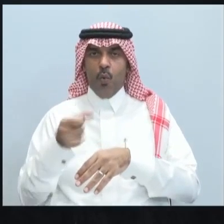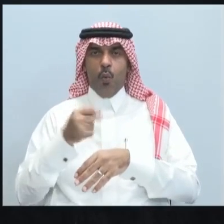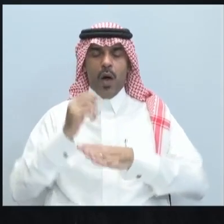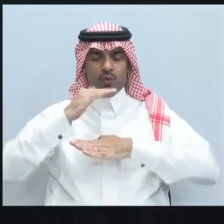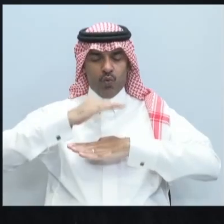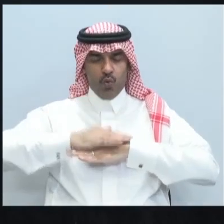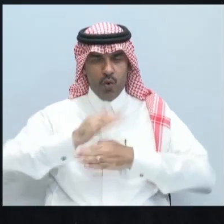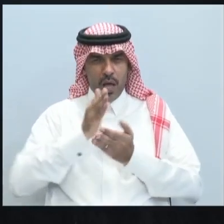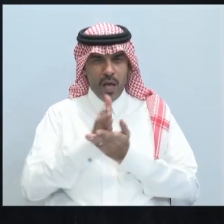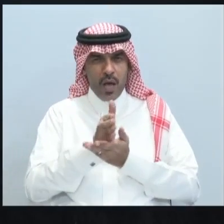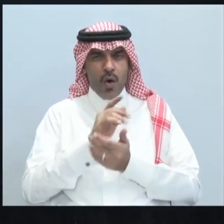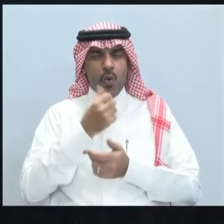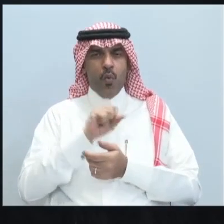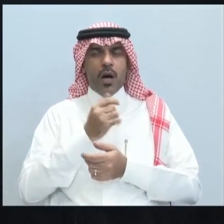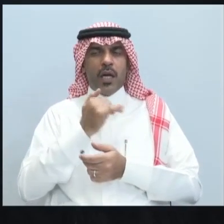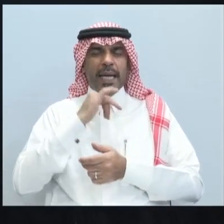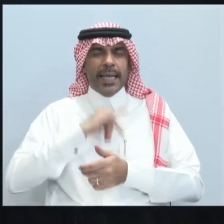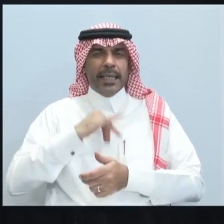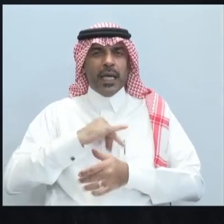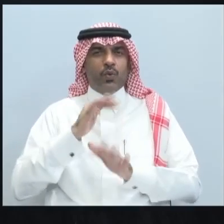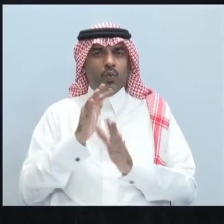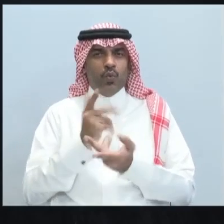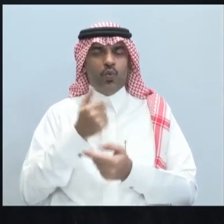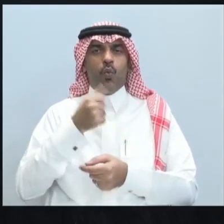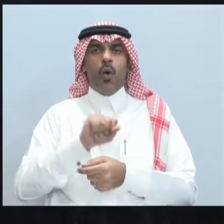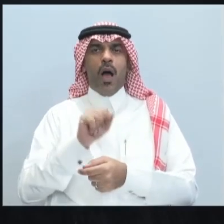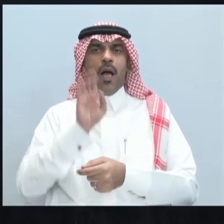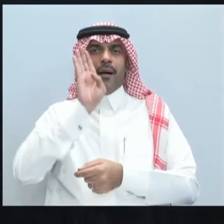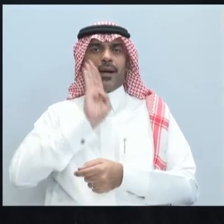وسلوكه واحتياجاته وقيمه